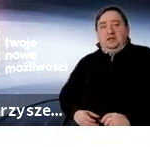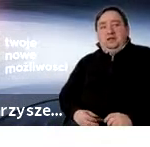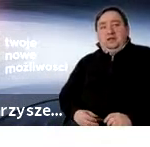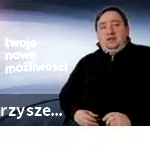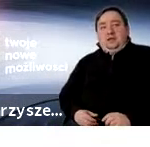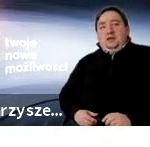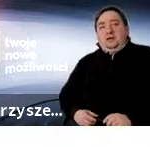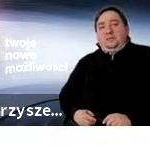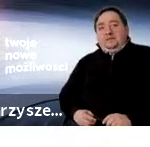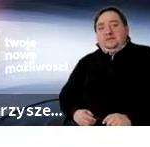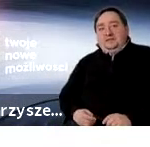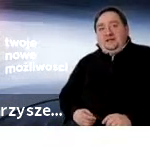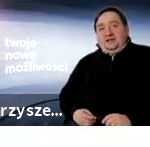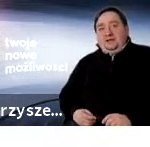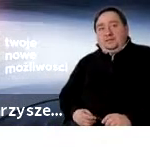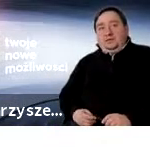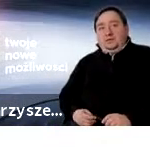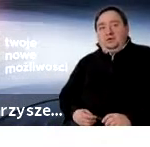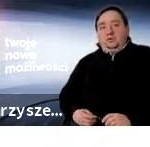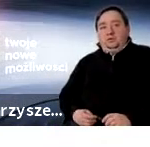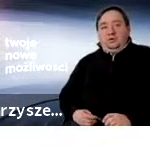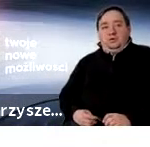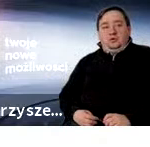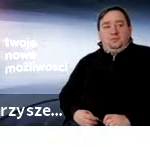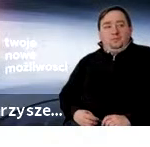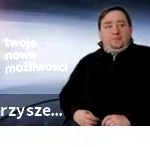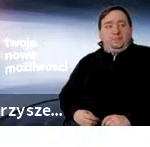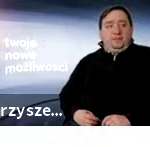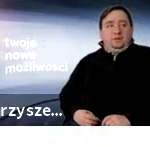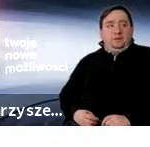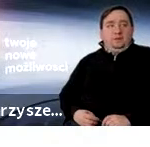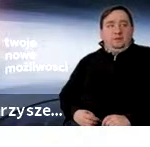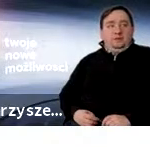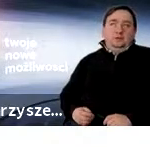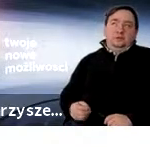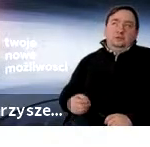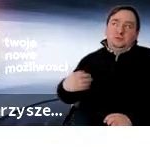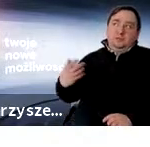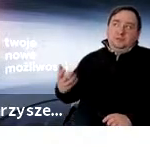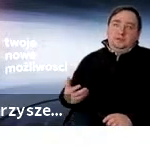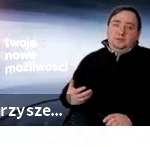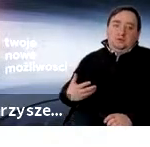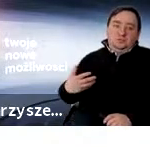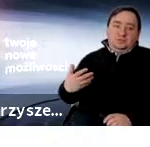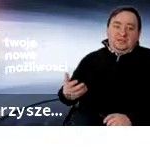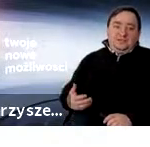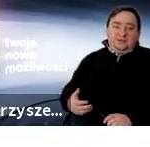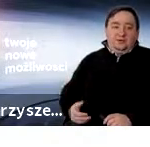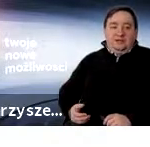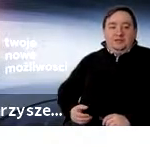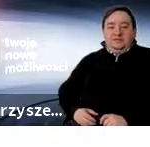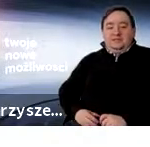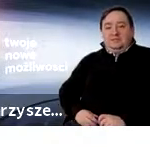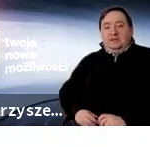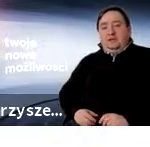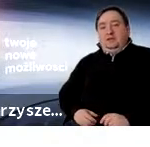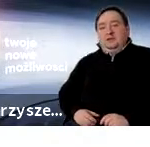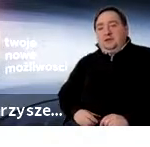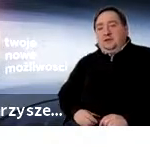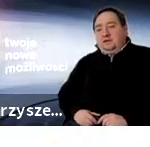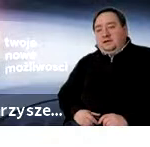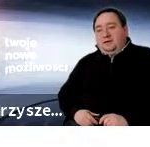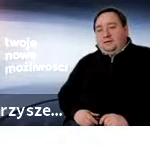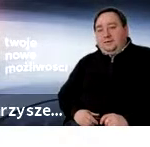zdalnej, pracy zdalnej, to co my mogliśmy dać jako organizacja